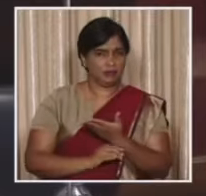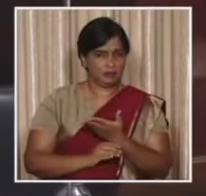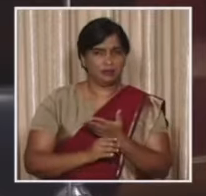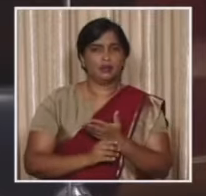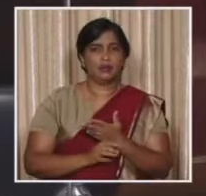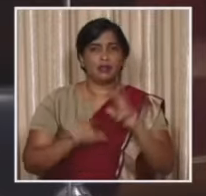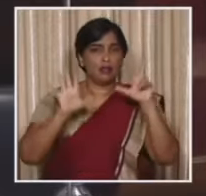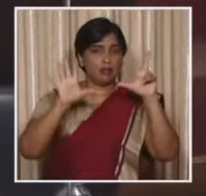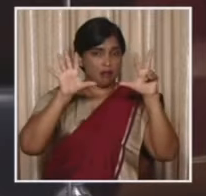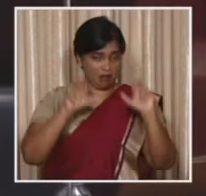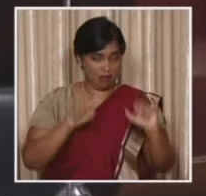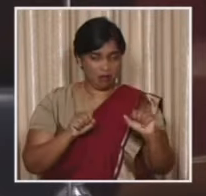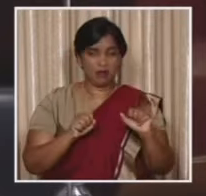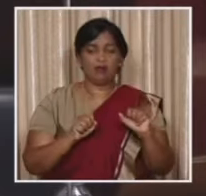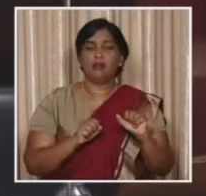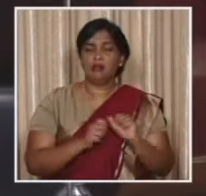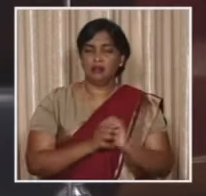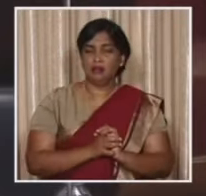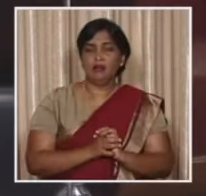8000